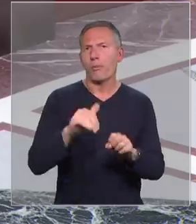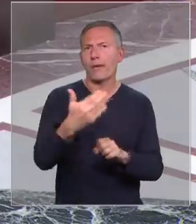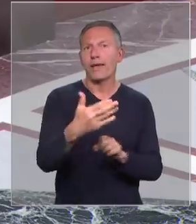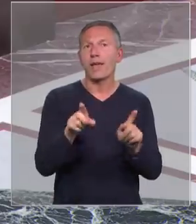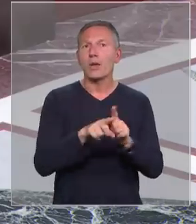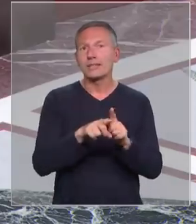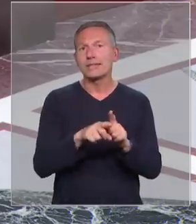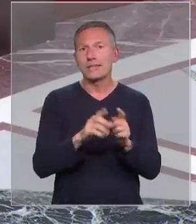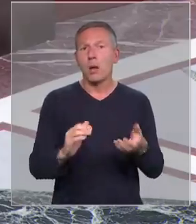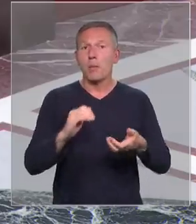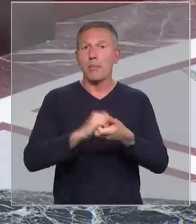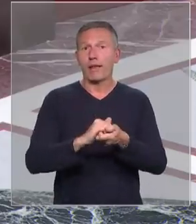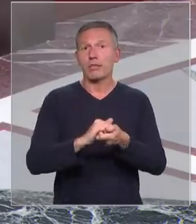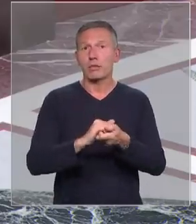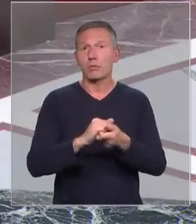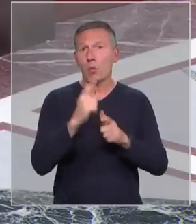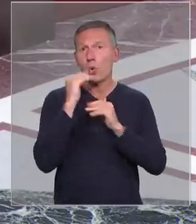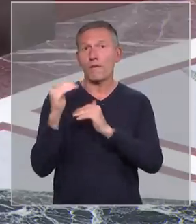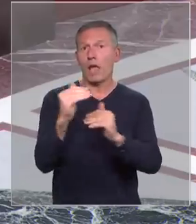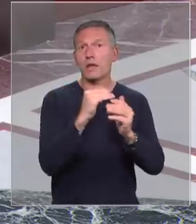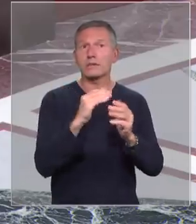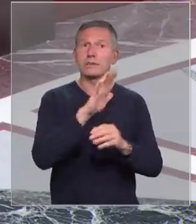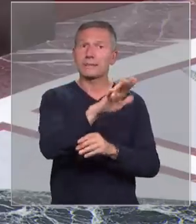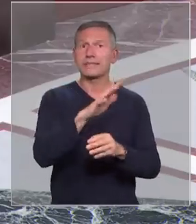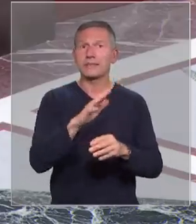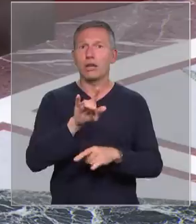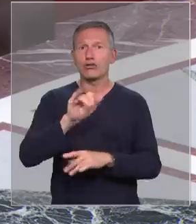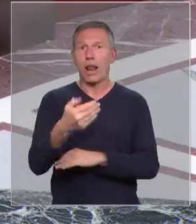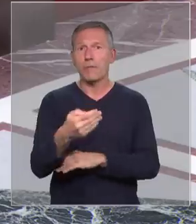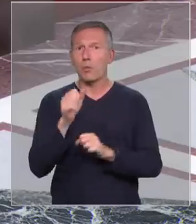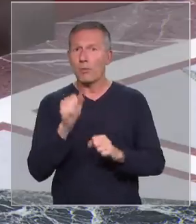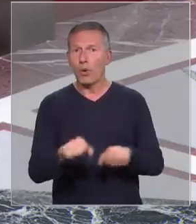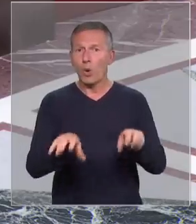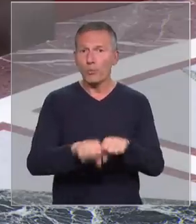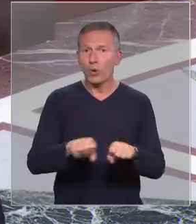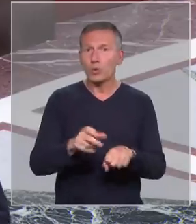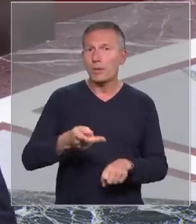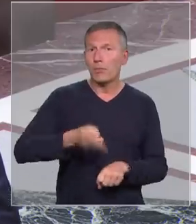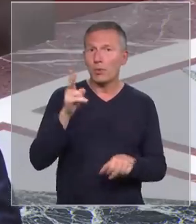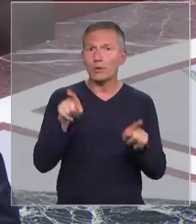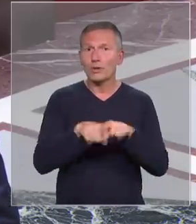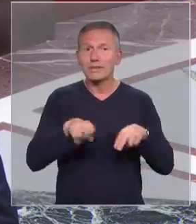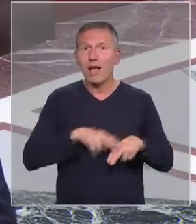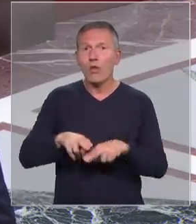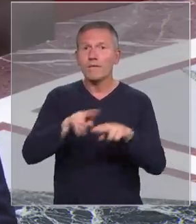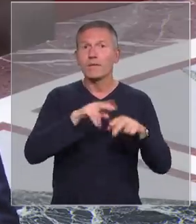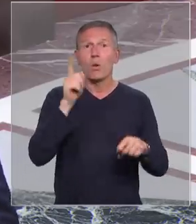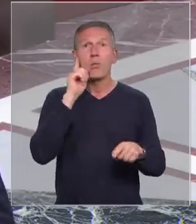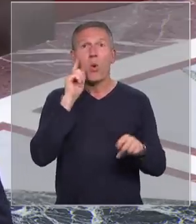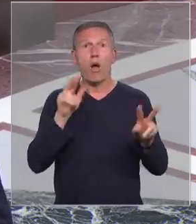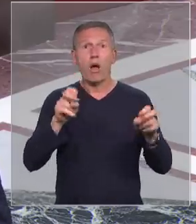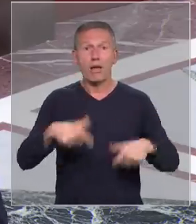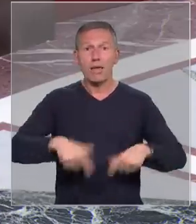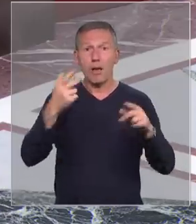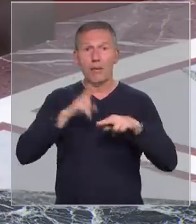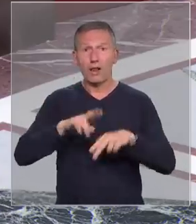pacte de confiance que nous allons conclure avec le monde HLM, avec la nécessité de produire plus et de rénover, parce que la rénovation est au